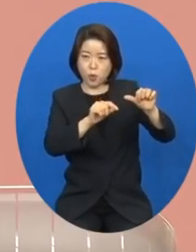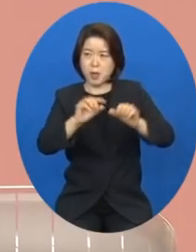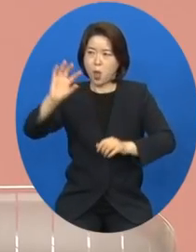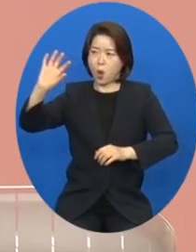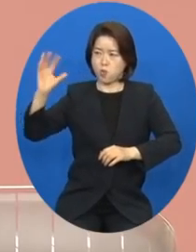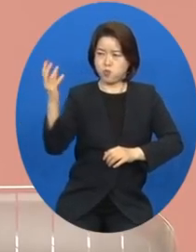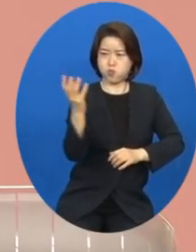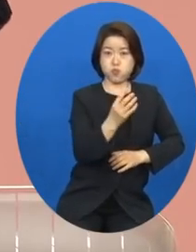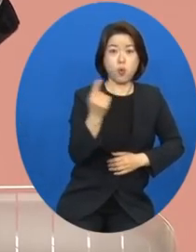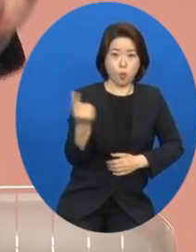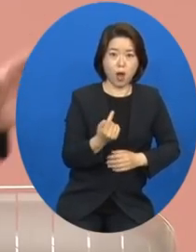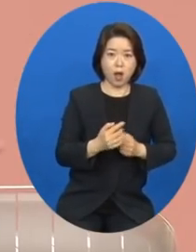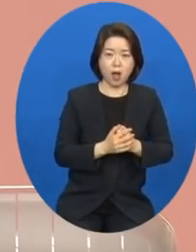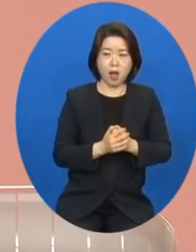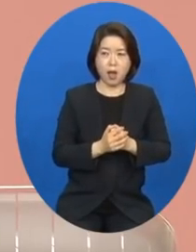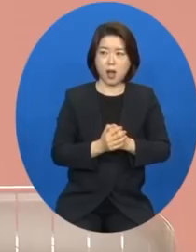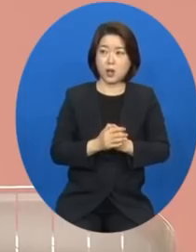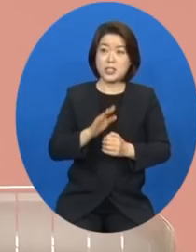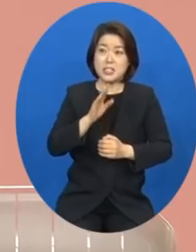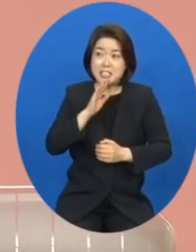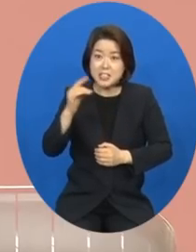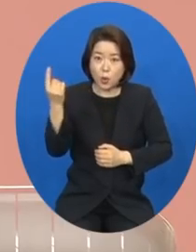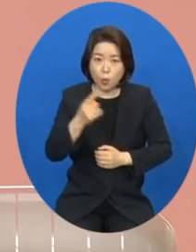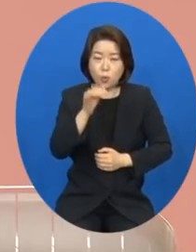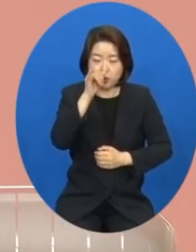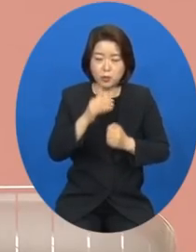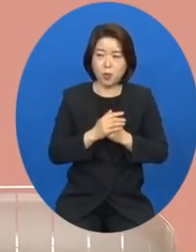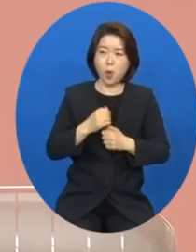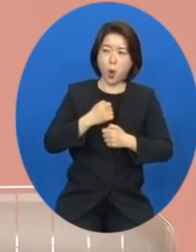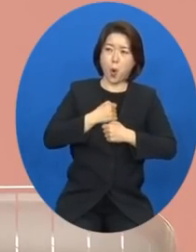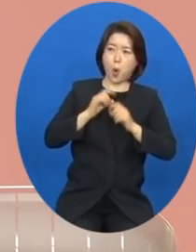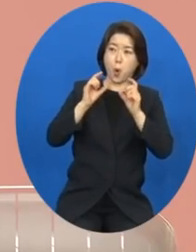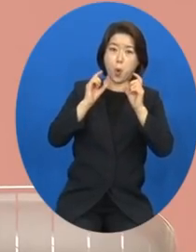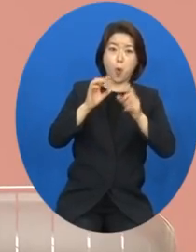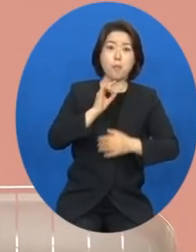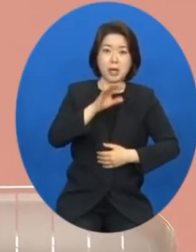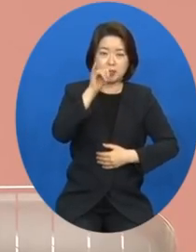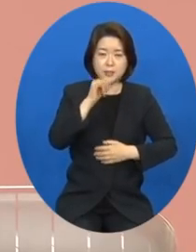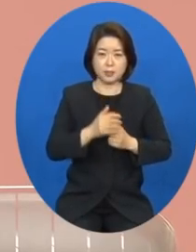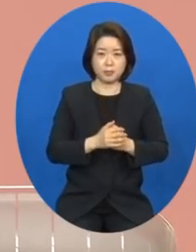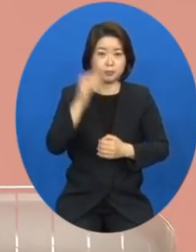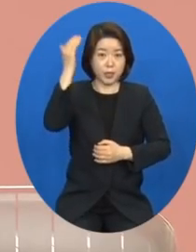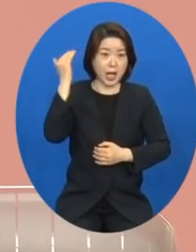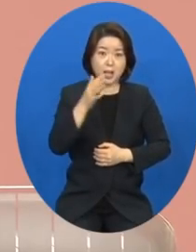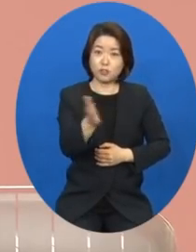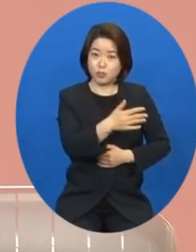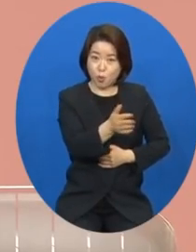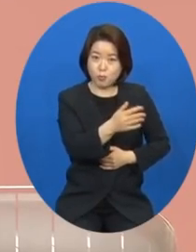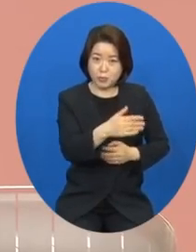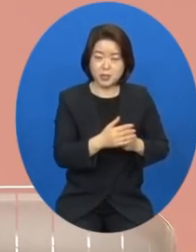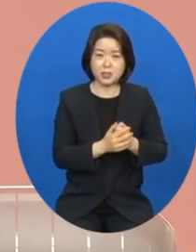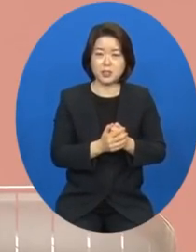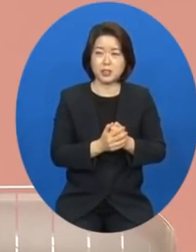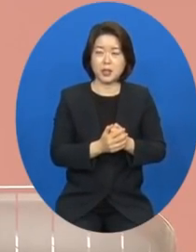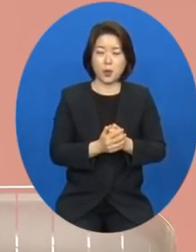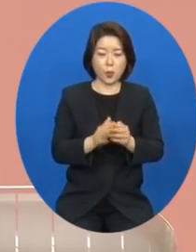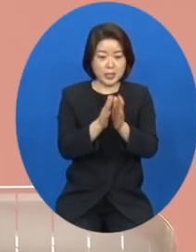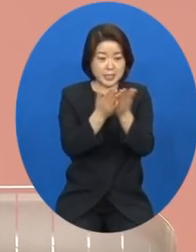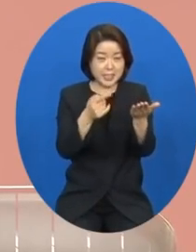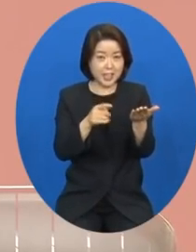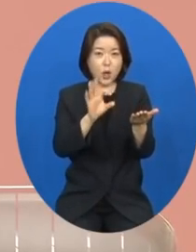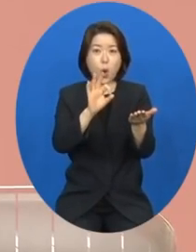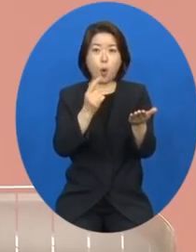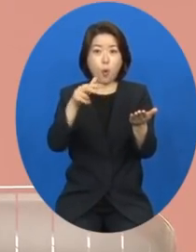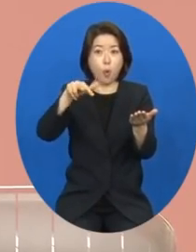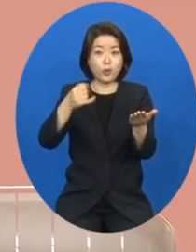뭐 실제로 오기도 하고 병거 마눌이 다 끝나기도 합니다 한국은 돈 의도가 없는데요 여러분 혹시 우주의 마우스 끝났습니까